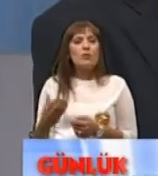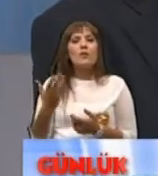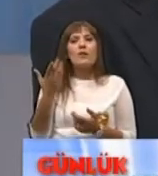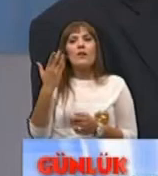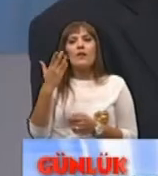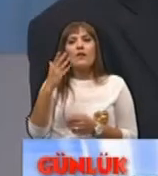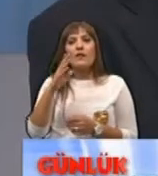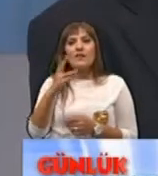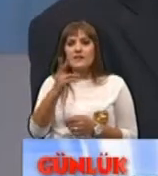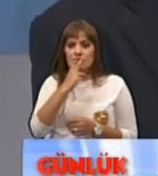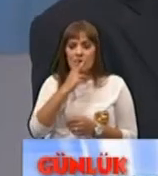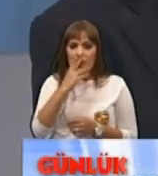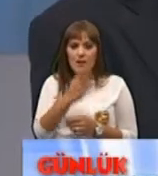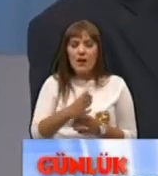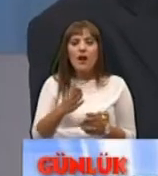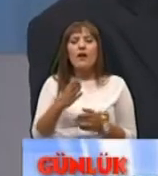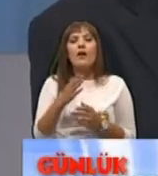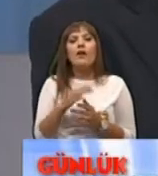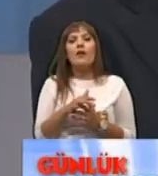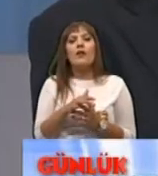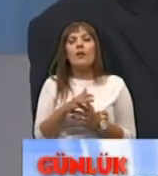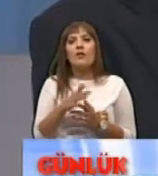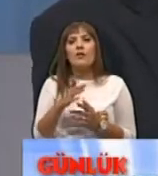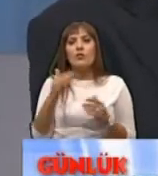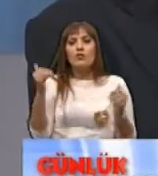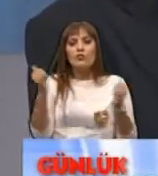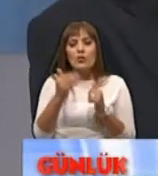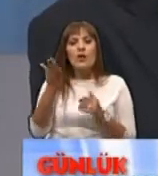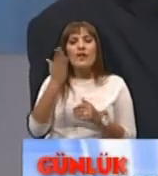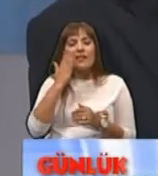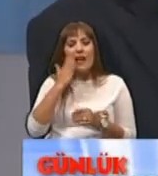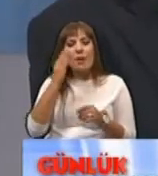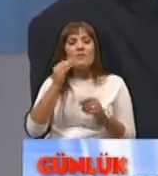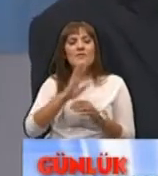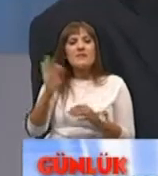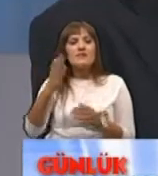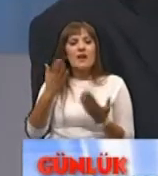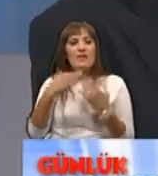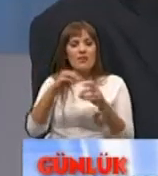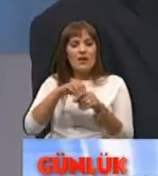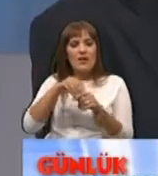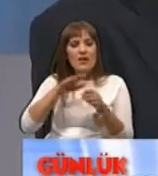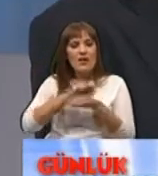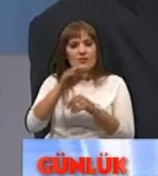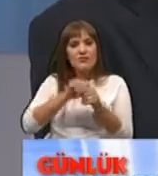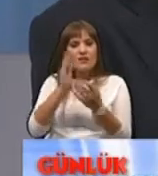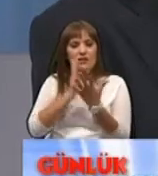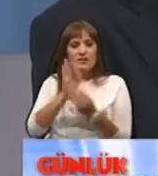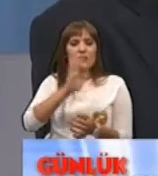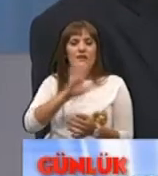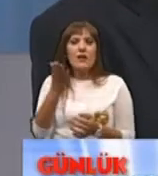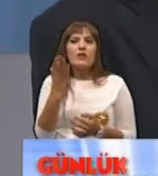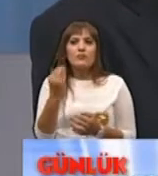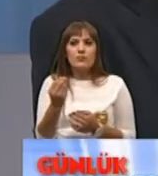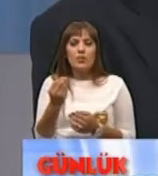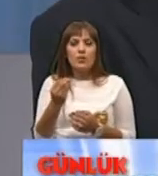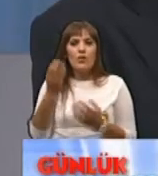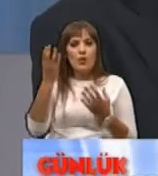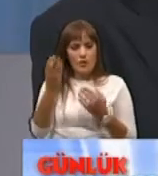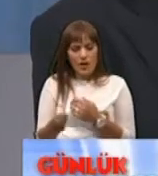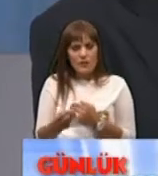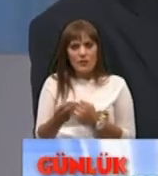sigara içenlerde ondan sonra daha soğuk, nemsiz havalarda kişi daha çok